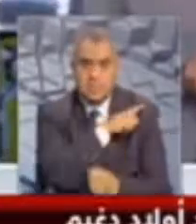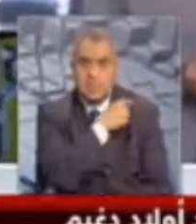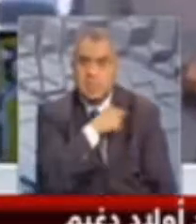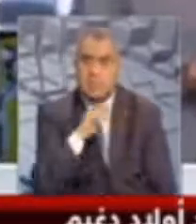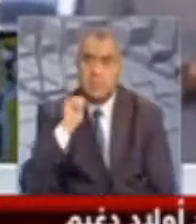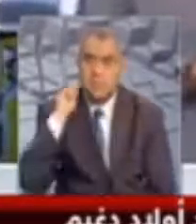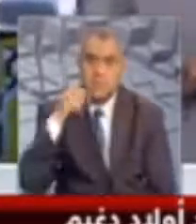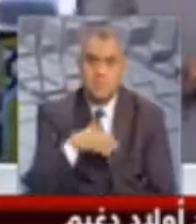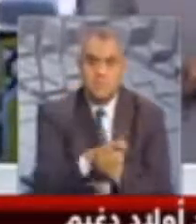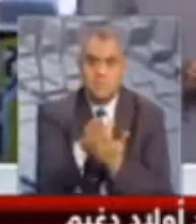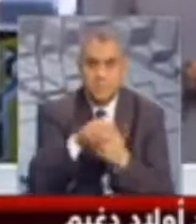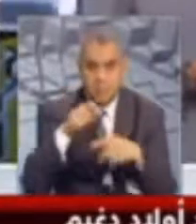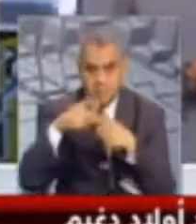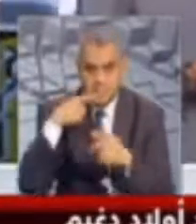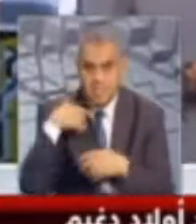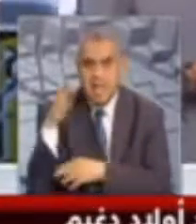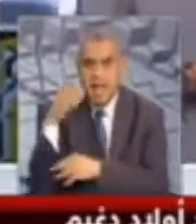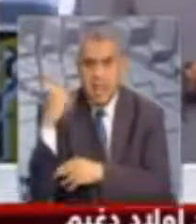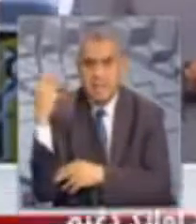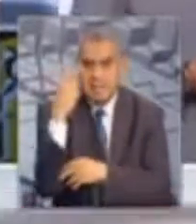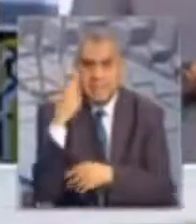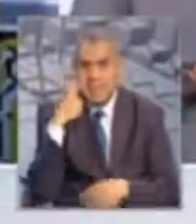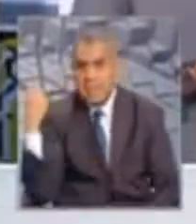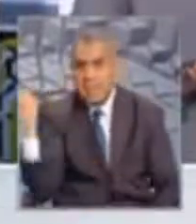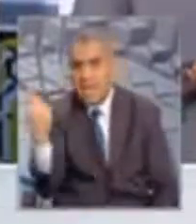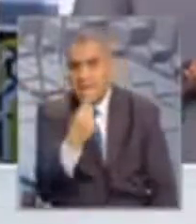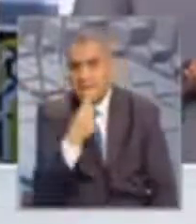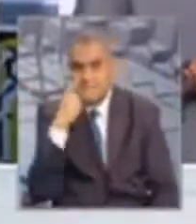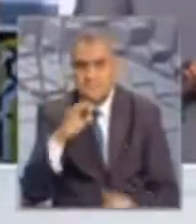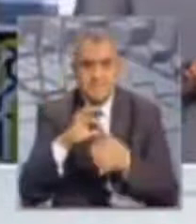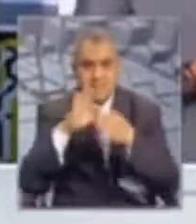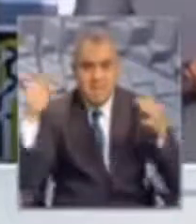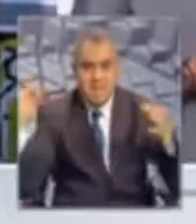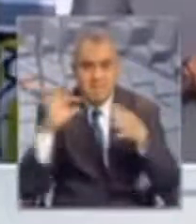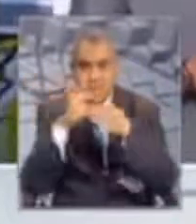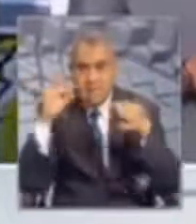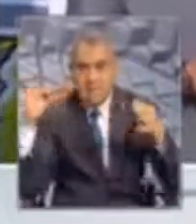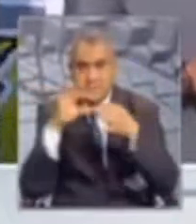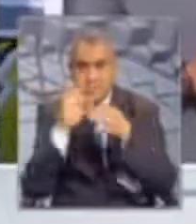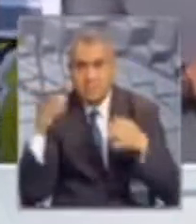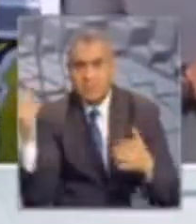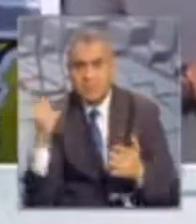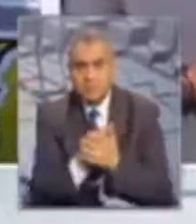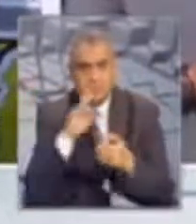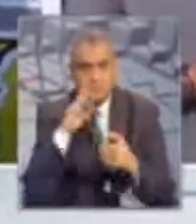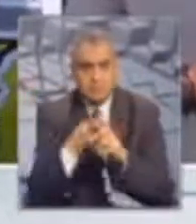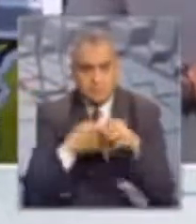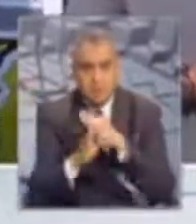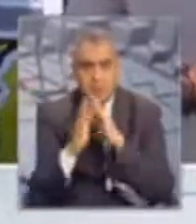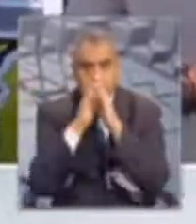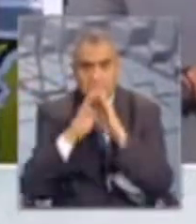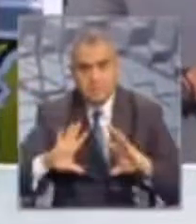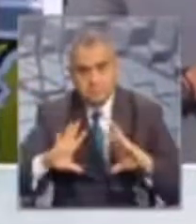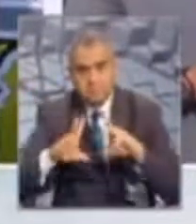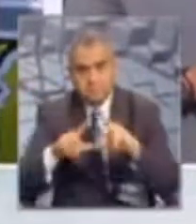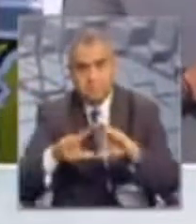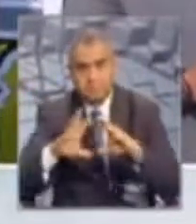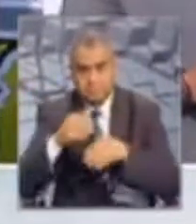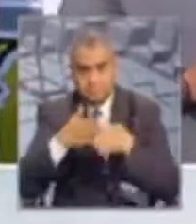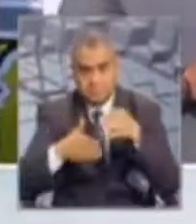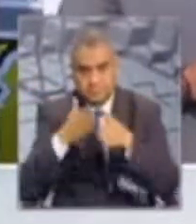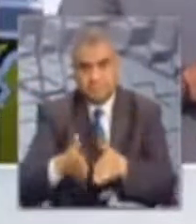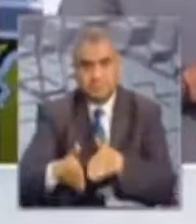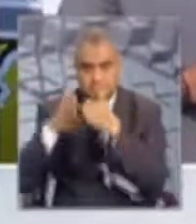مطروح بجولة في مدينة العالمين الجديدة لإطلاع الوفد السوداني على كل ما تشهده مصر من تنمية وعمران في